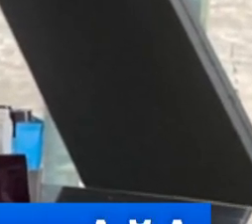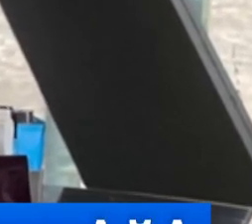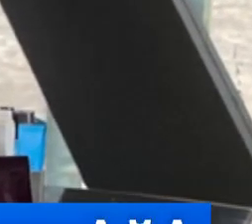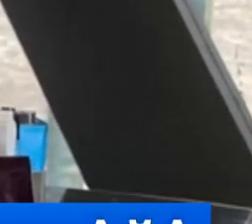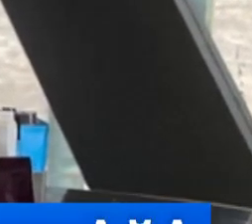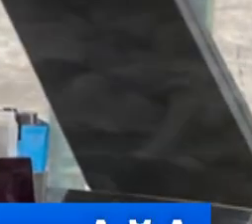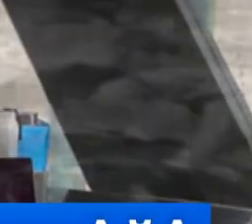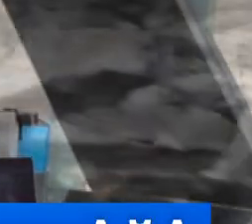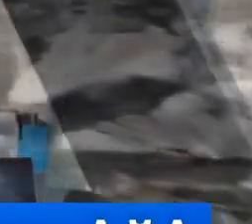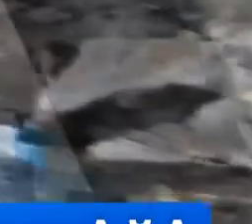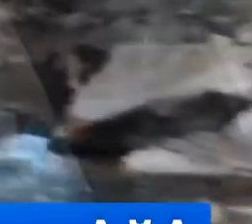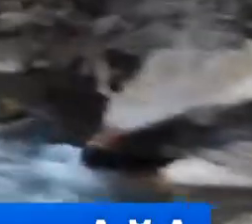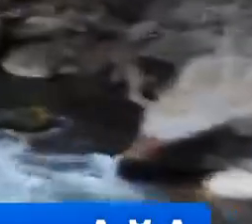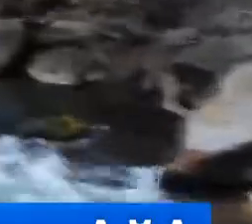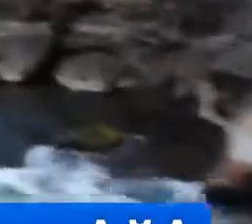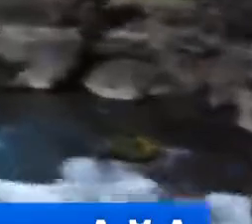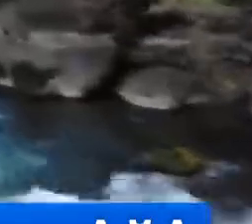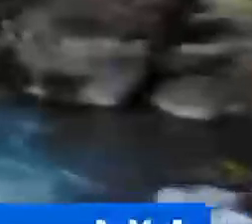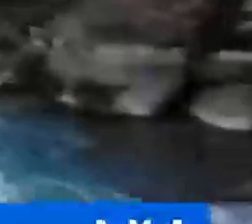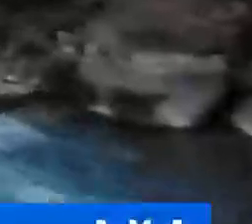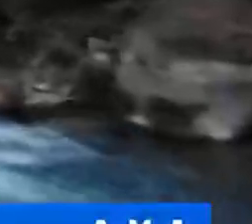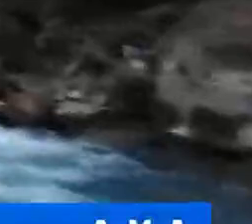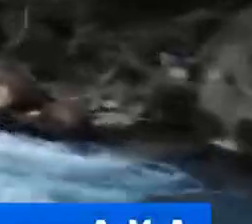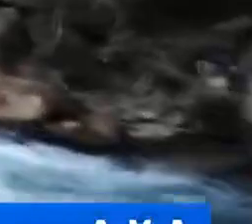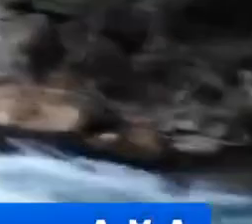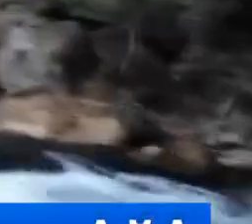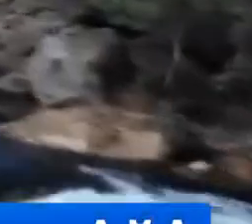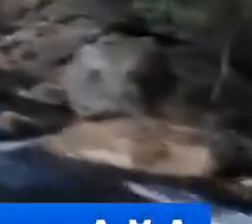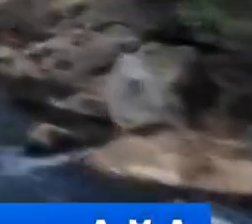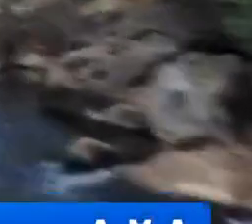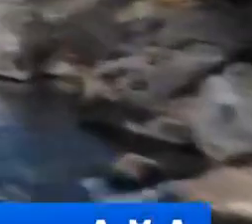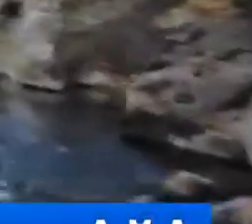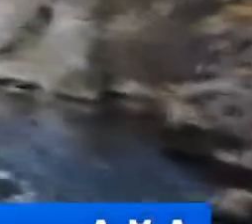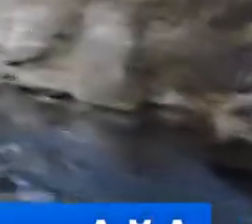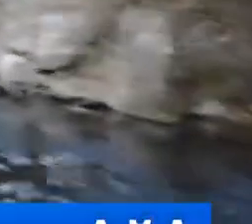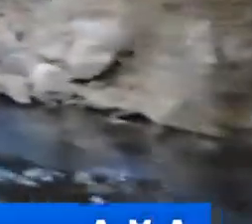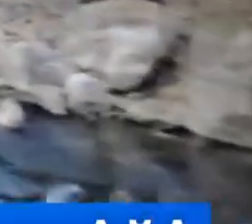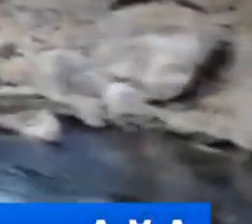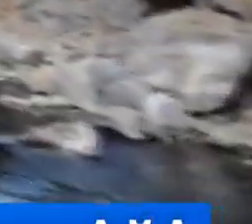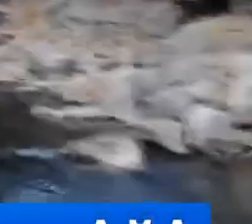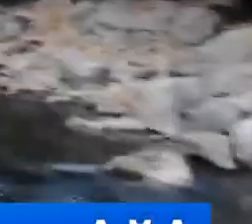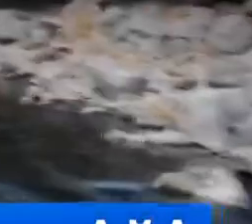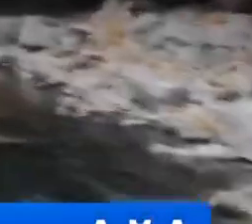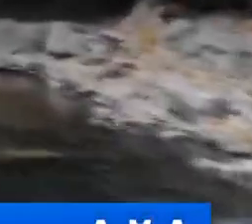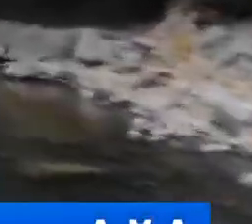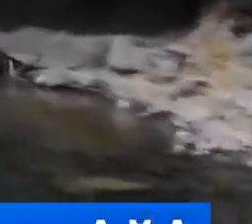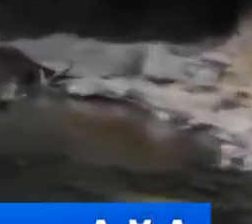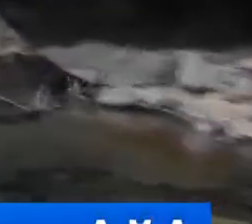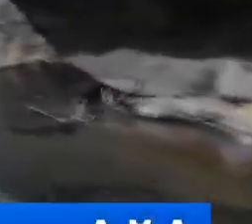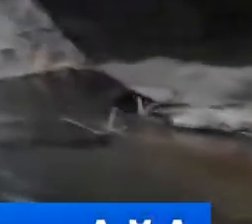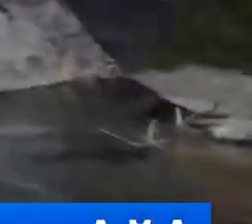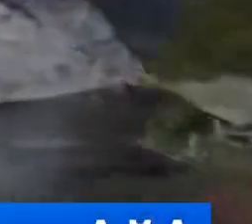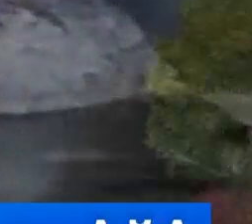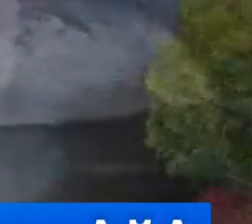olup geçmiştir bölüm hangi denizlere gezmiştir bilinir ama mutlak